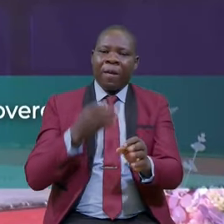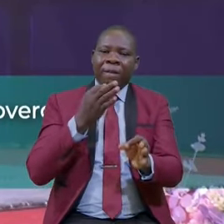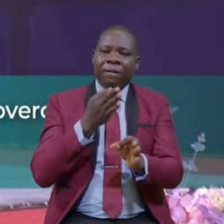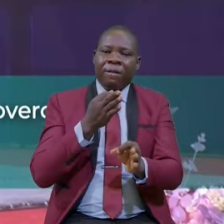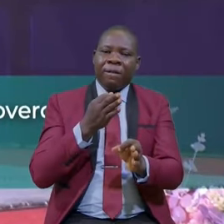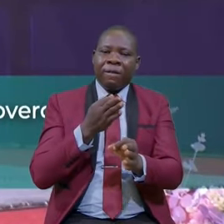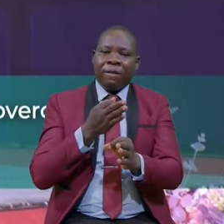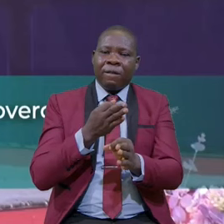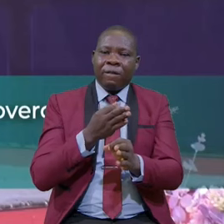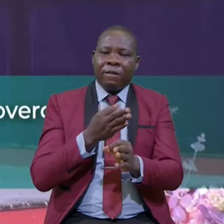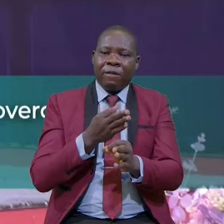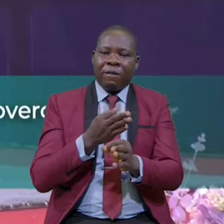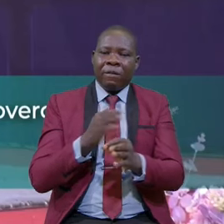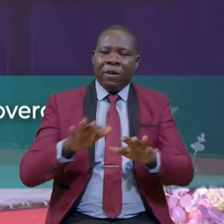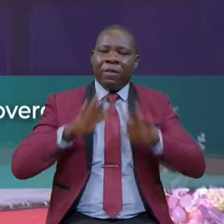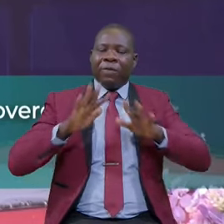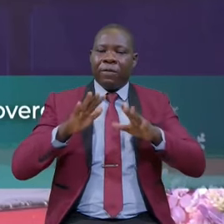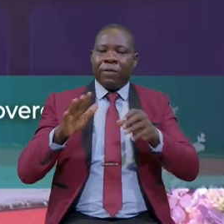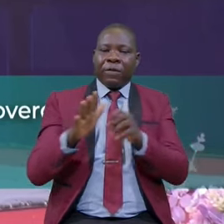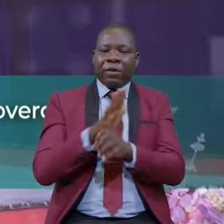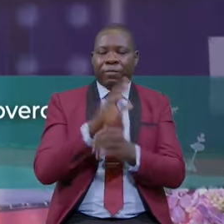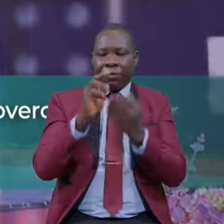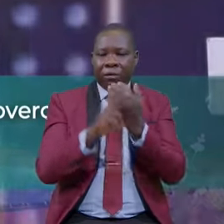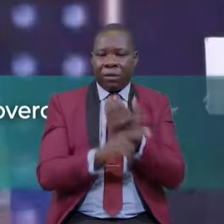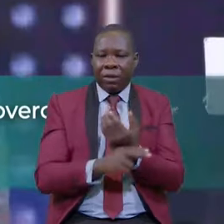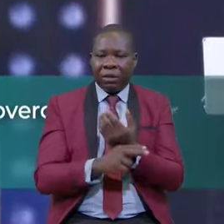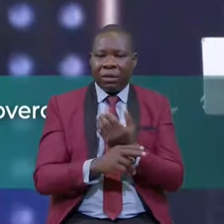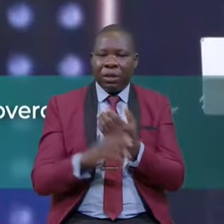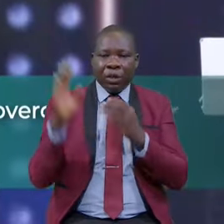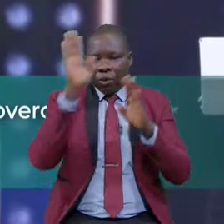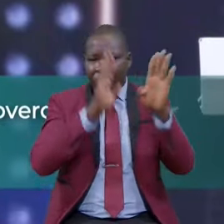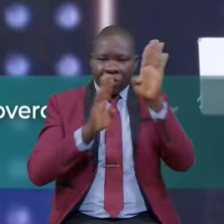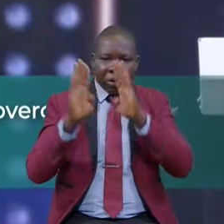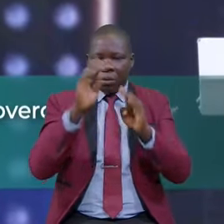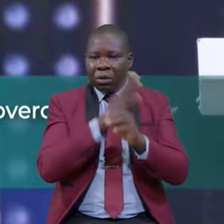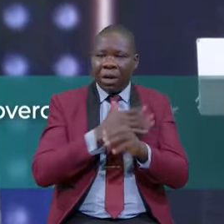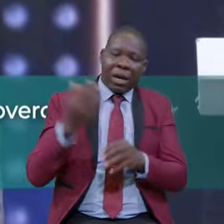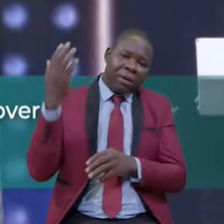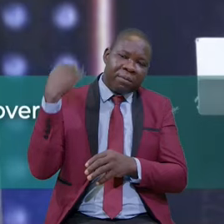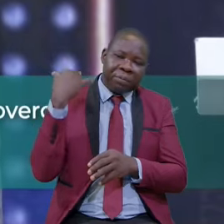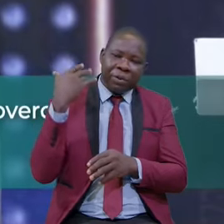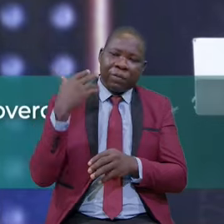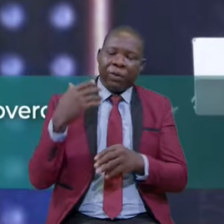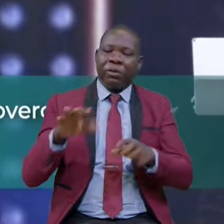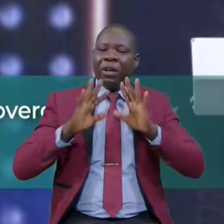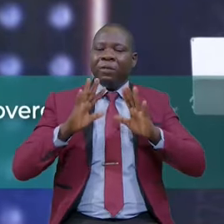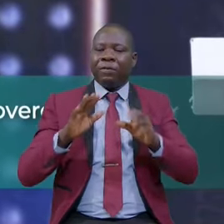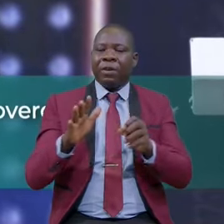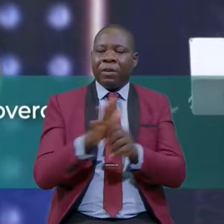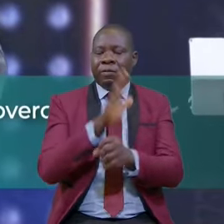la nervosité, les craintes antérieures. Oui, quand vous parcourez la vie, quand vous étiez né, j'ai dit en tant que